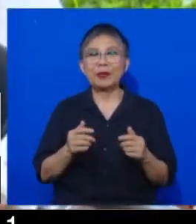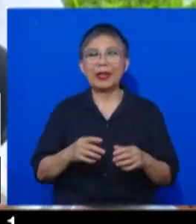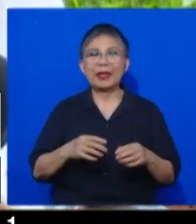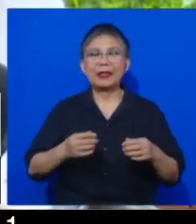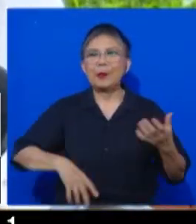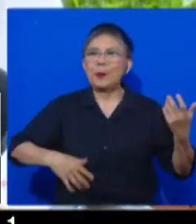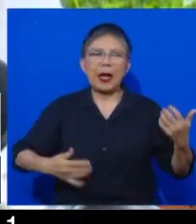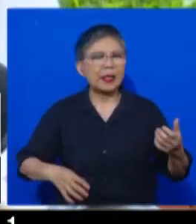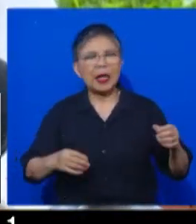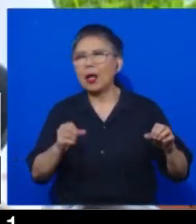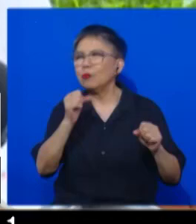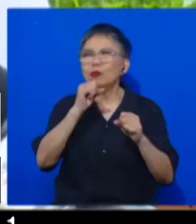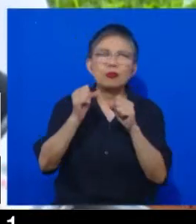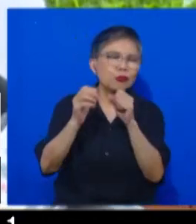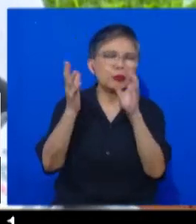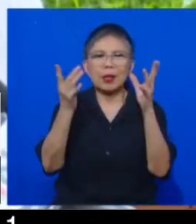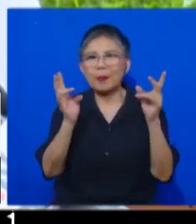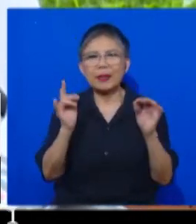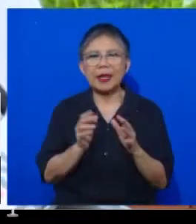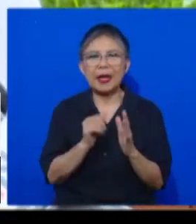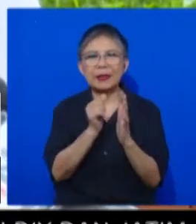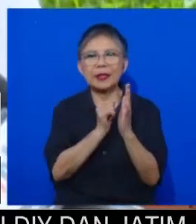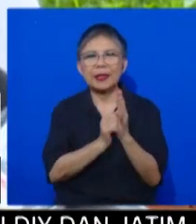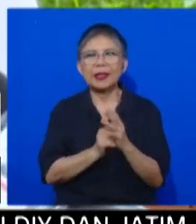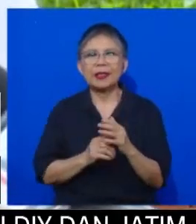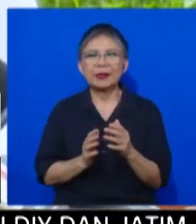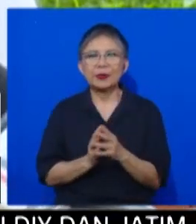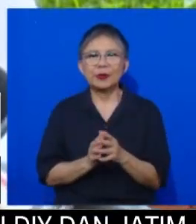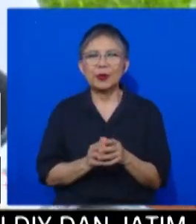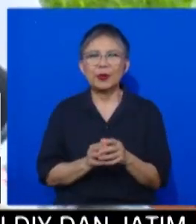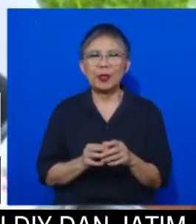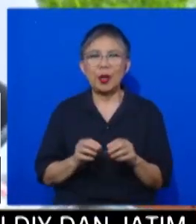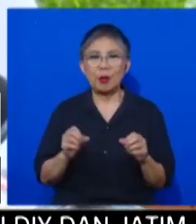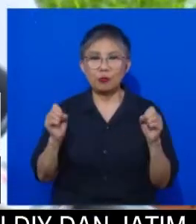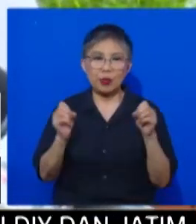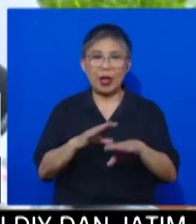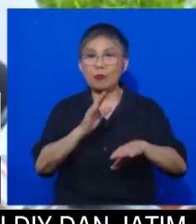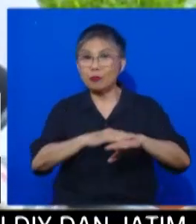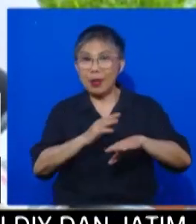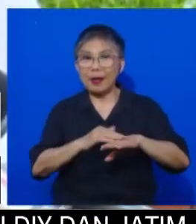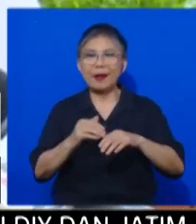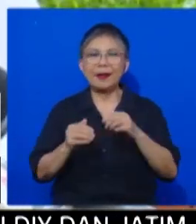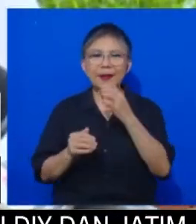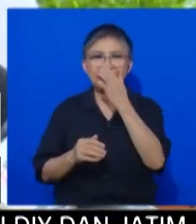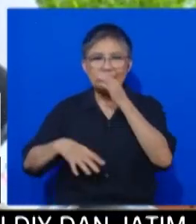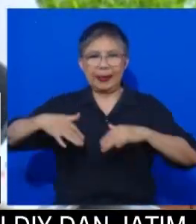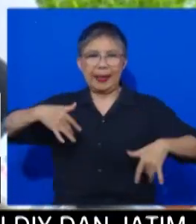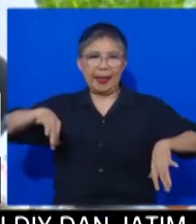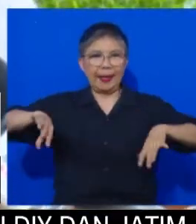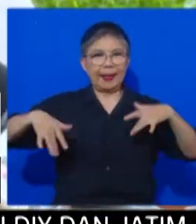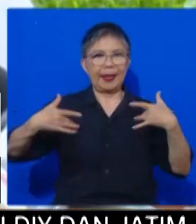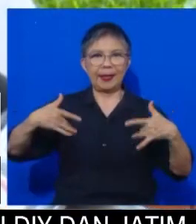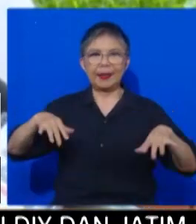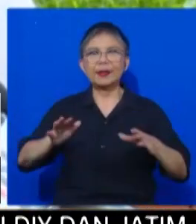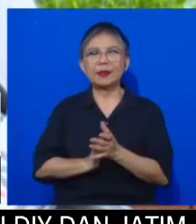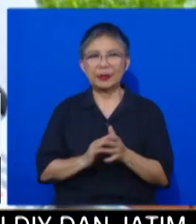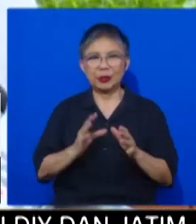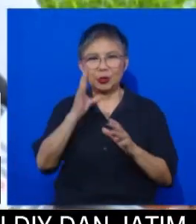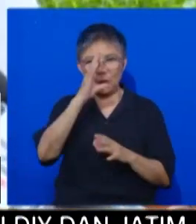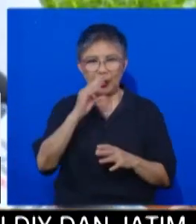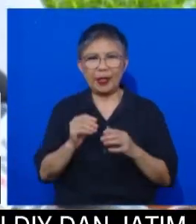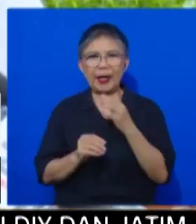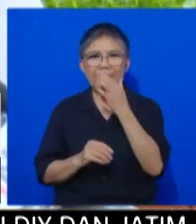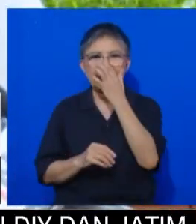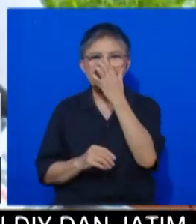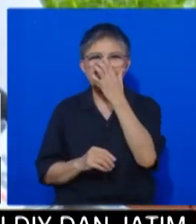entertainment-nya sih. Jadi kita ada acara-acara kayak musik, terus pertunjukan budaya gitu ya. Itu di akhir hari, sore-sore itu ada gitu. Itu